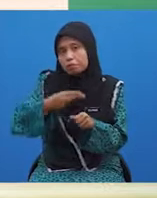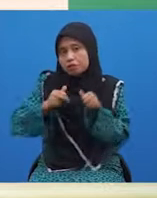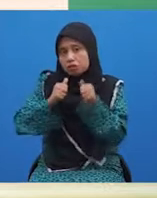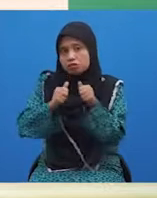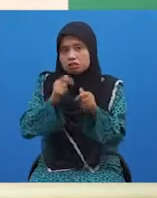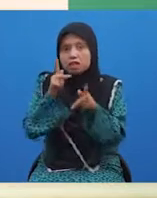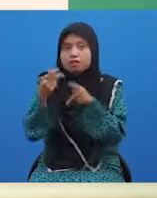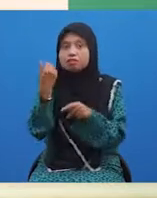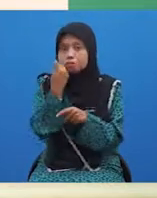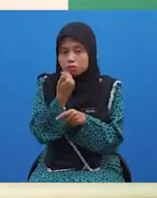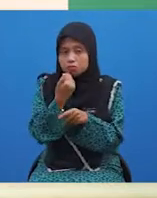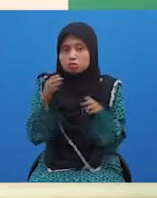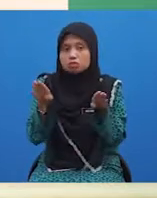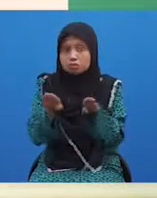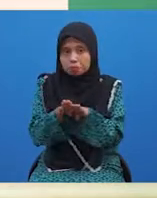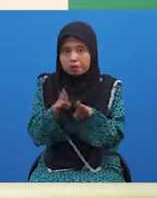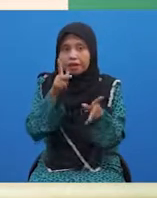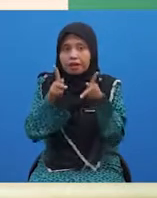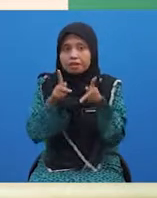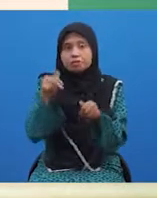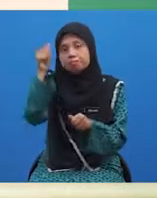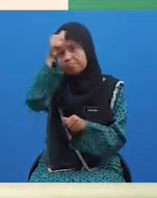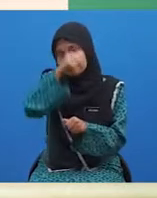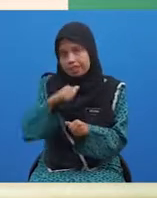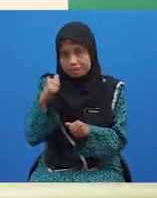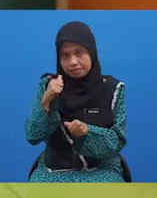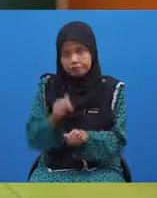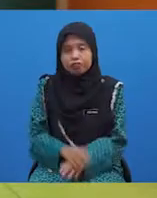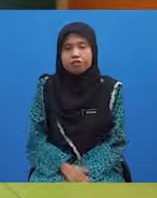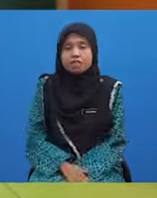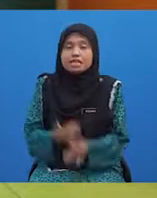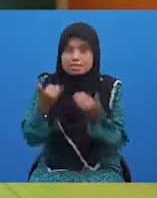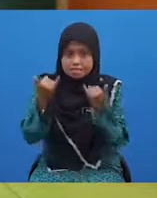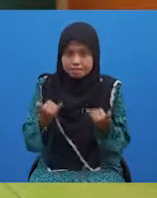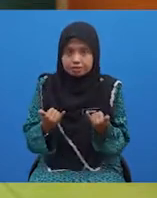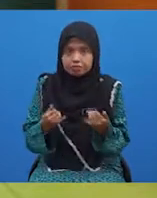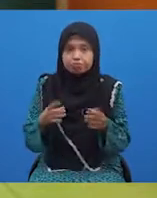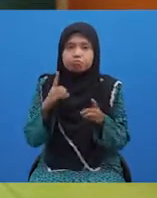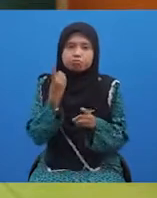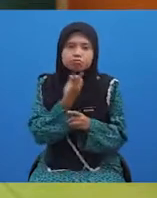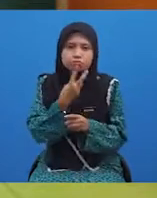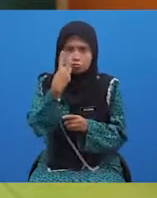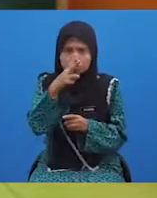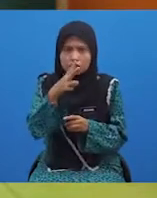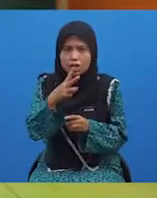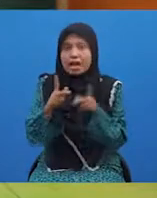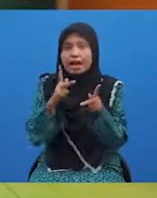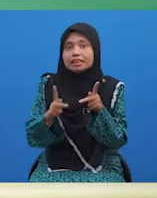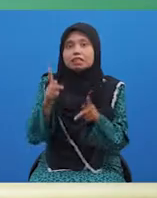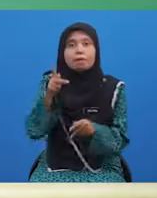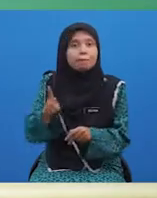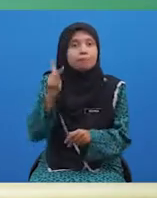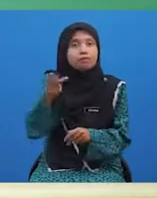kata malu sebagai kata adjektif. Sekarang, kita lihat pula kata penguat